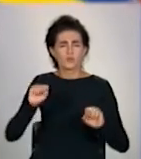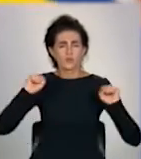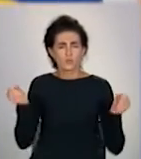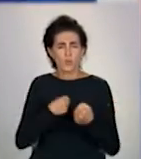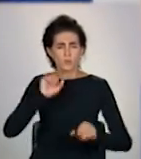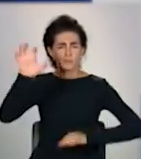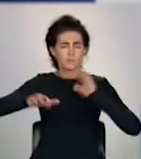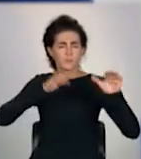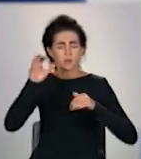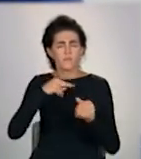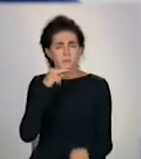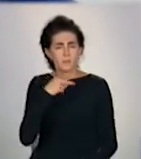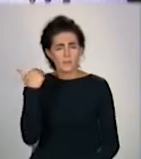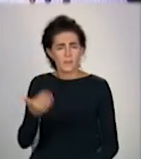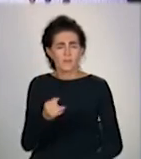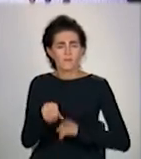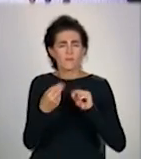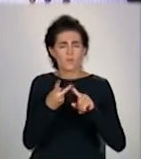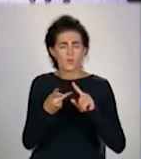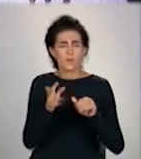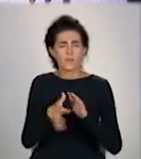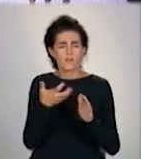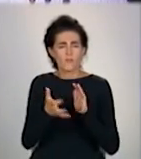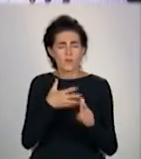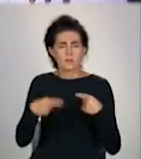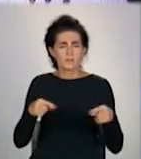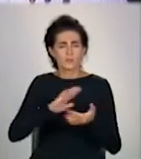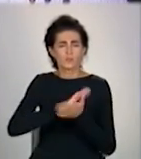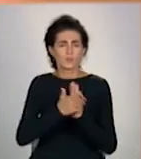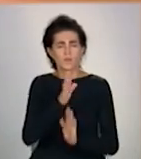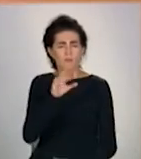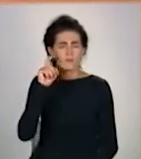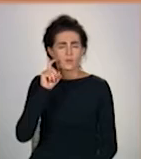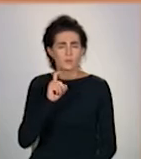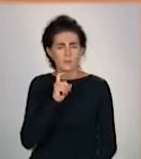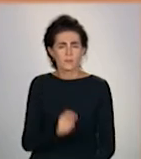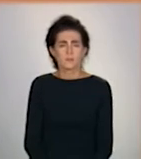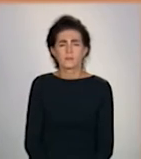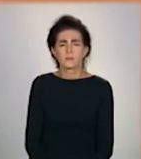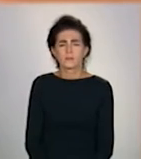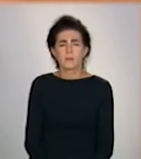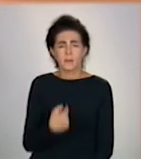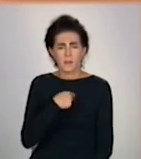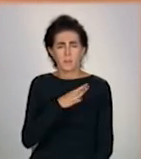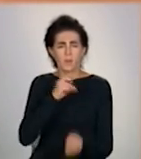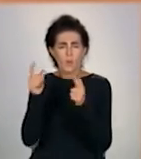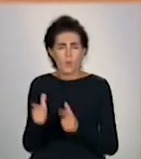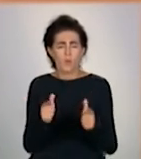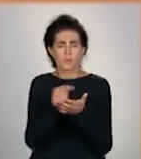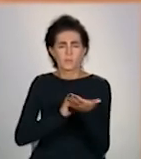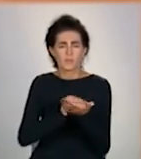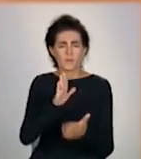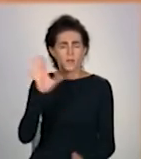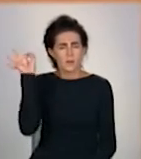швидкісного скелелазіння. По-друге, через відсутність необхідних умов в Україні. Я готувався більшу частину часу в Германії. На Бергері